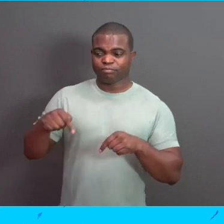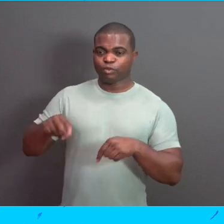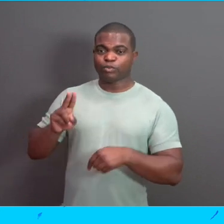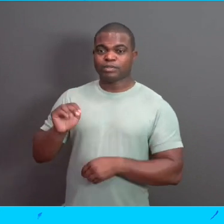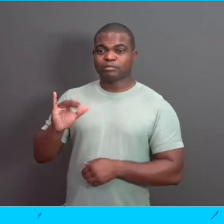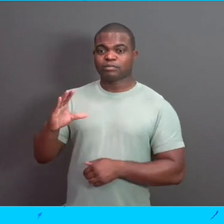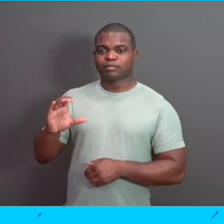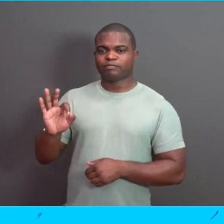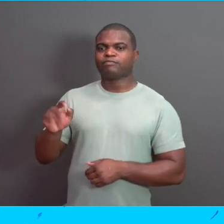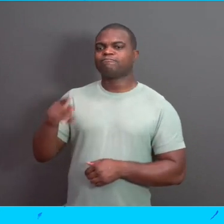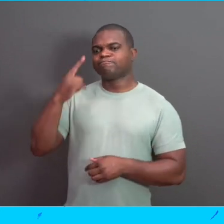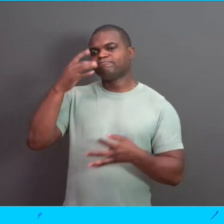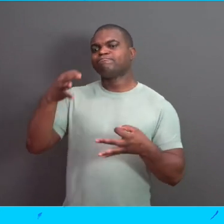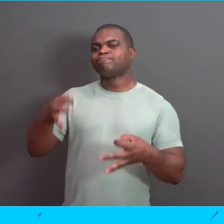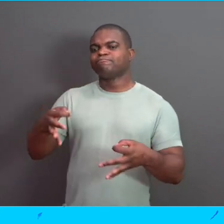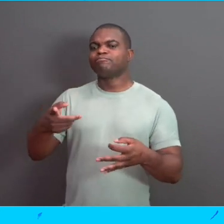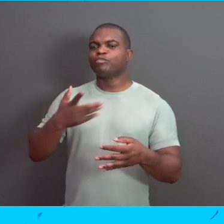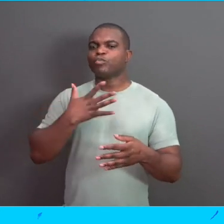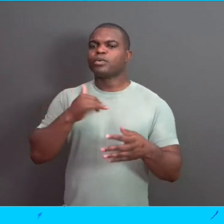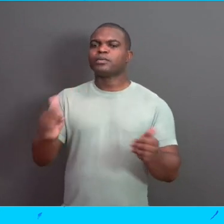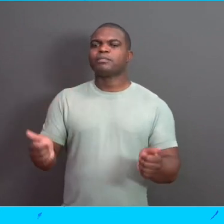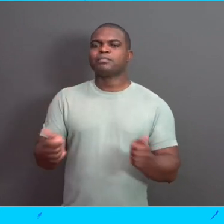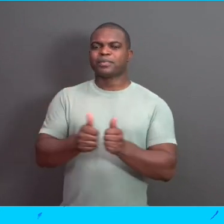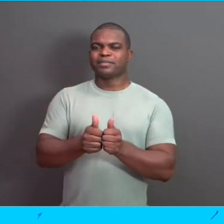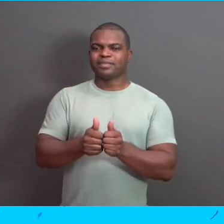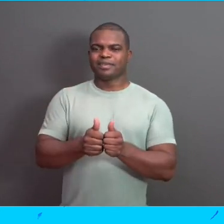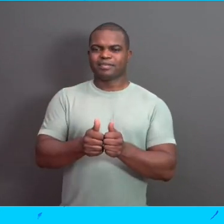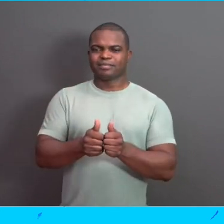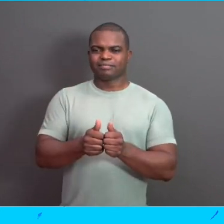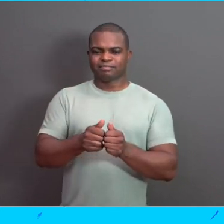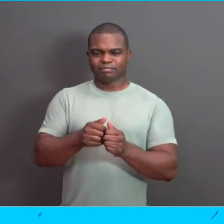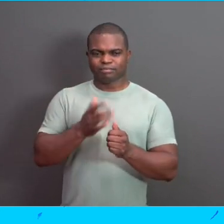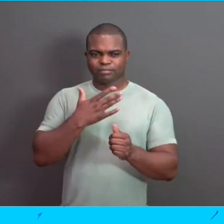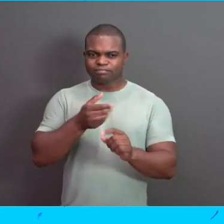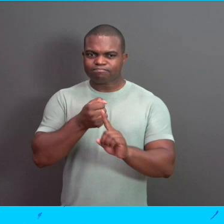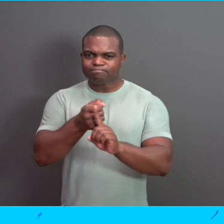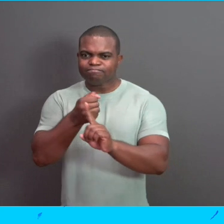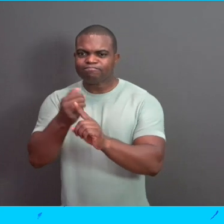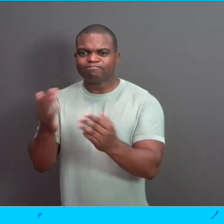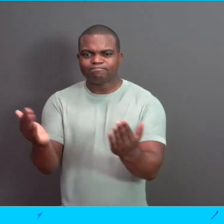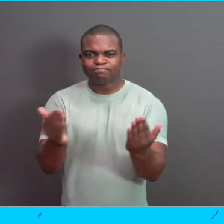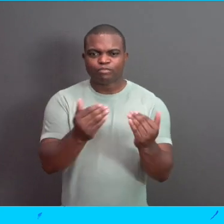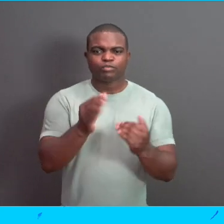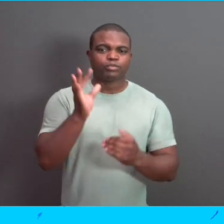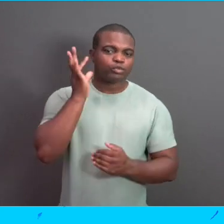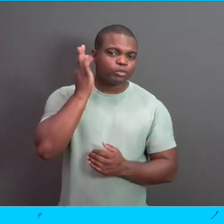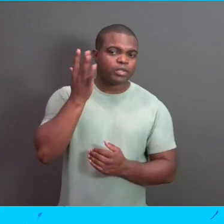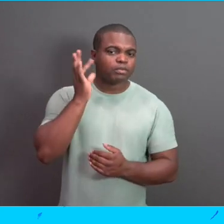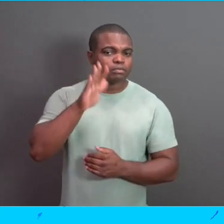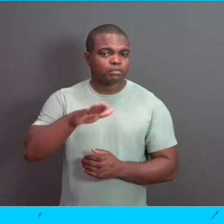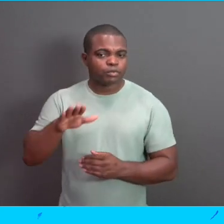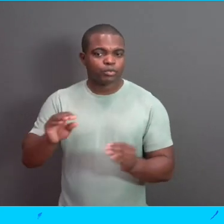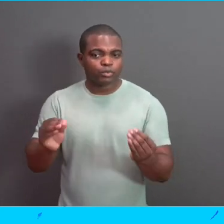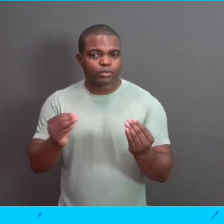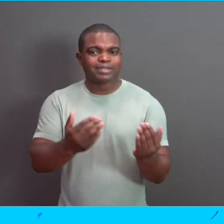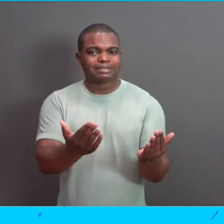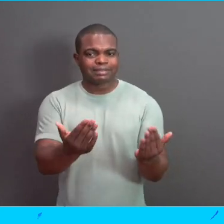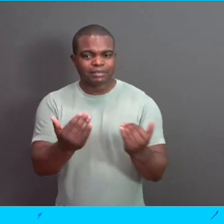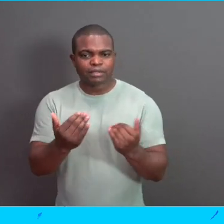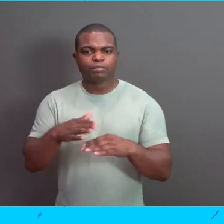d'initiatives pour les filles et les femmes pour répondre à leurs besoins et aussi faire des